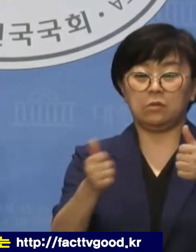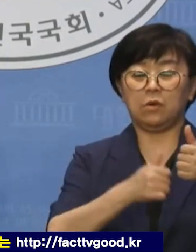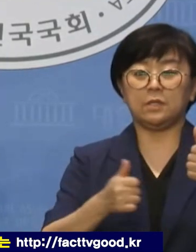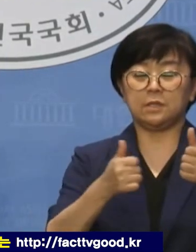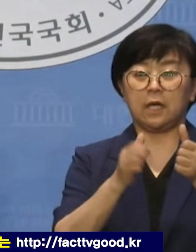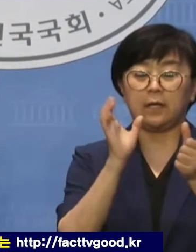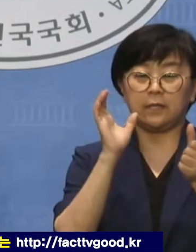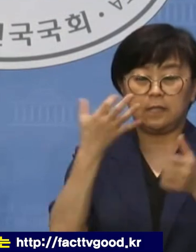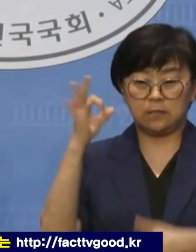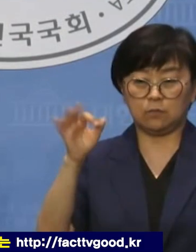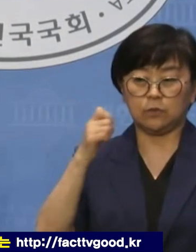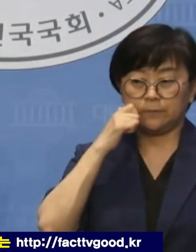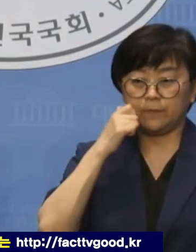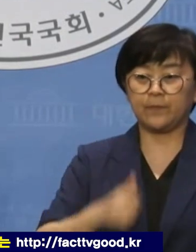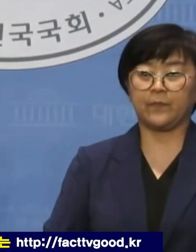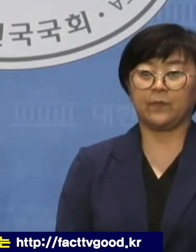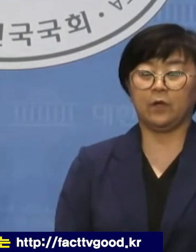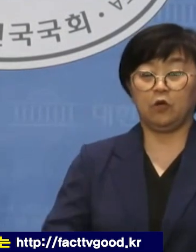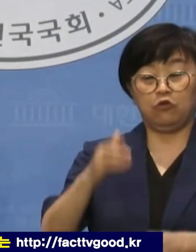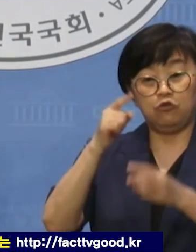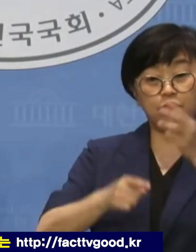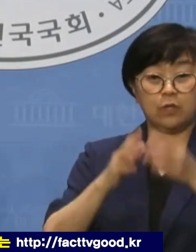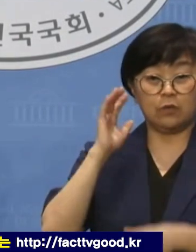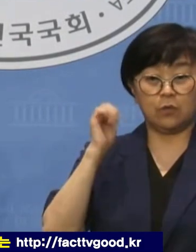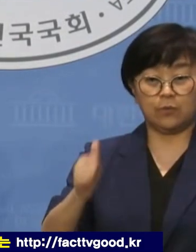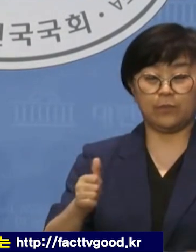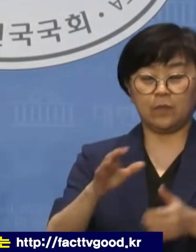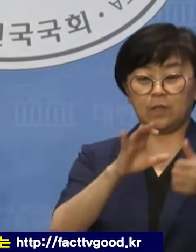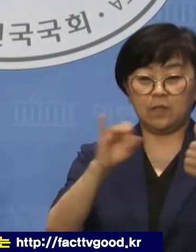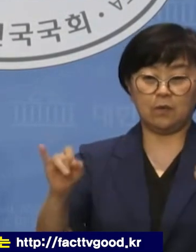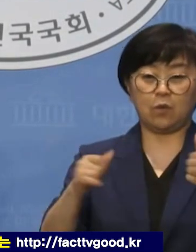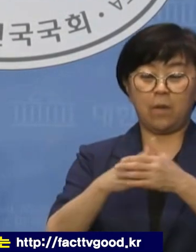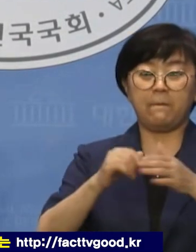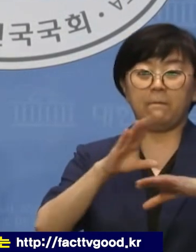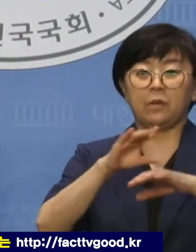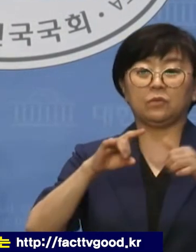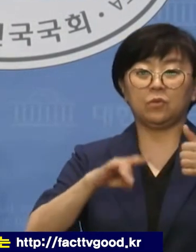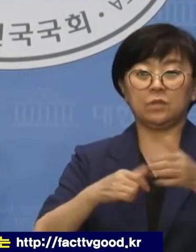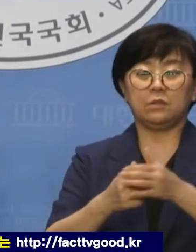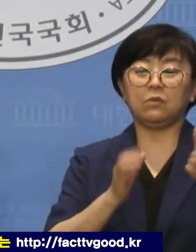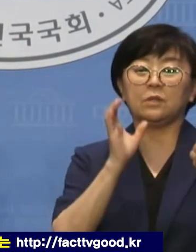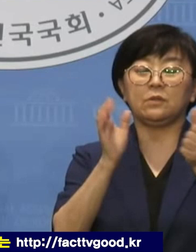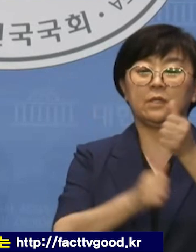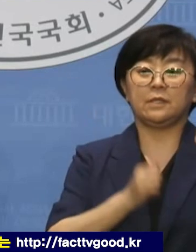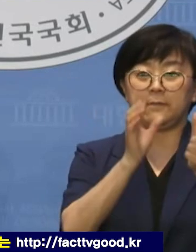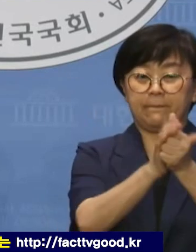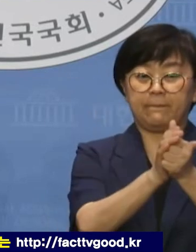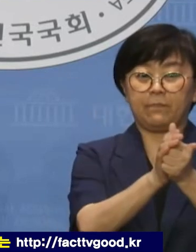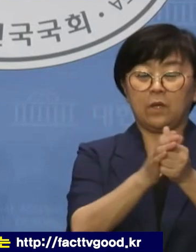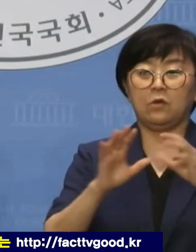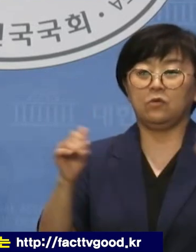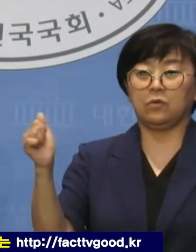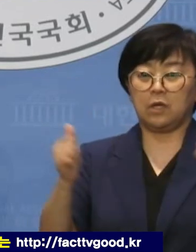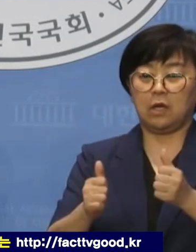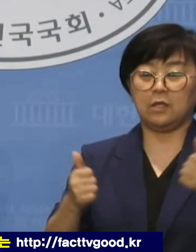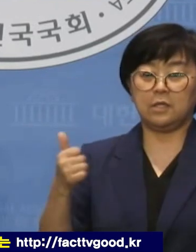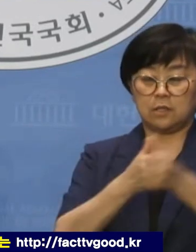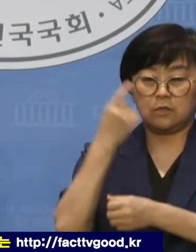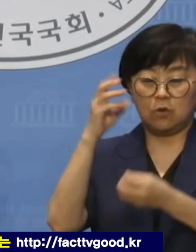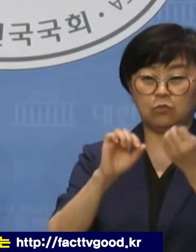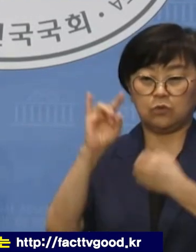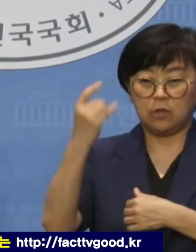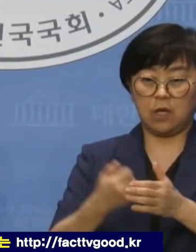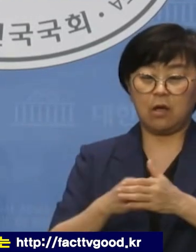방송통신위원장 인정할 수 없다. 윤석열 대통령이 이동관 방통위원장을 임명했습니다. 국회